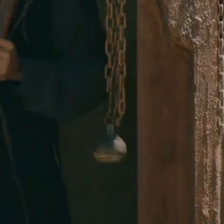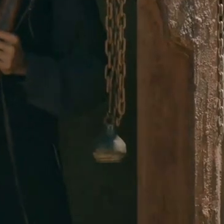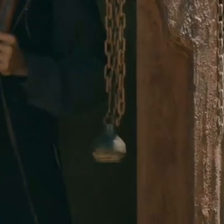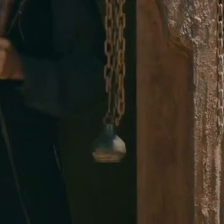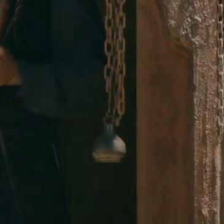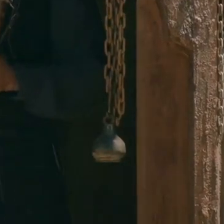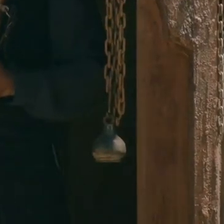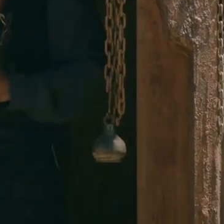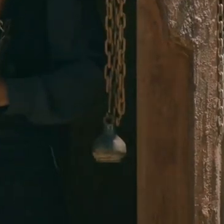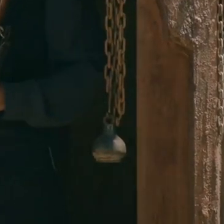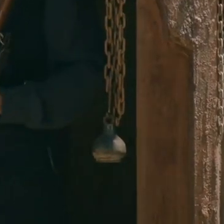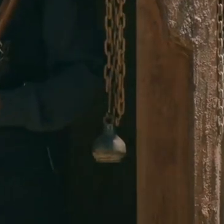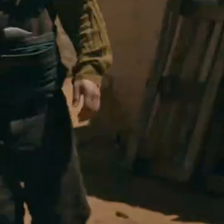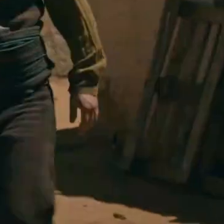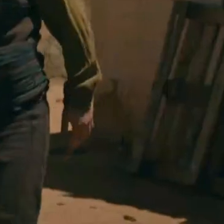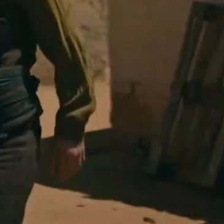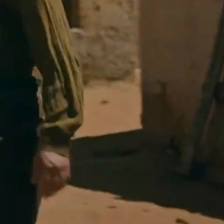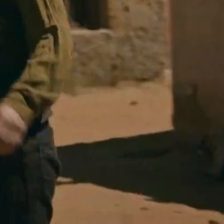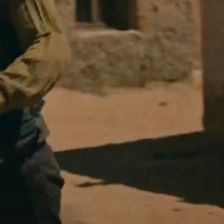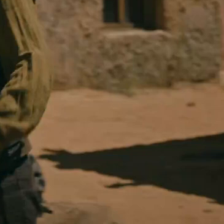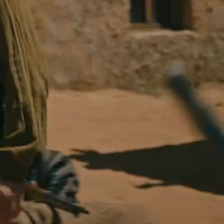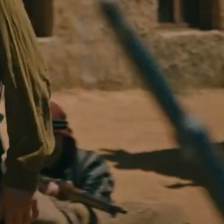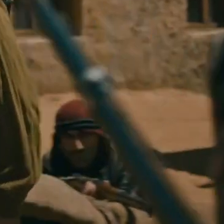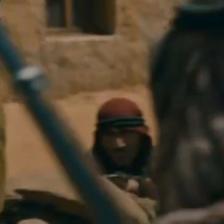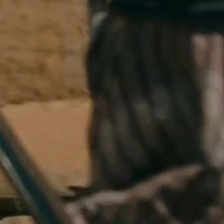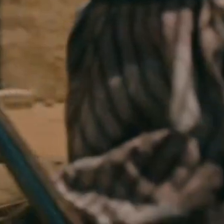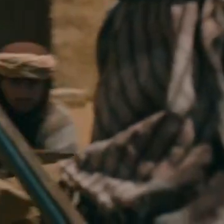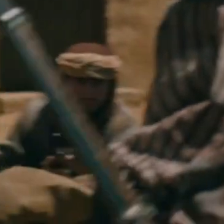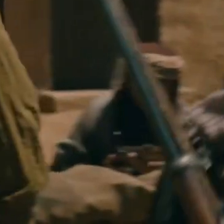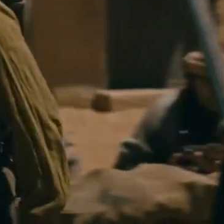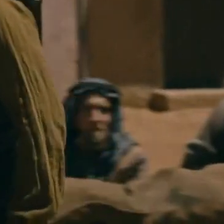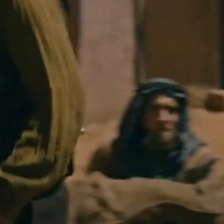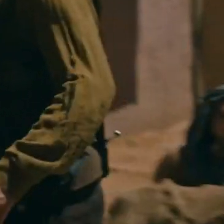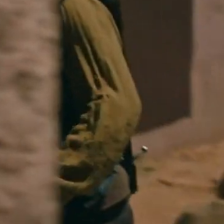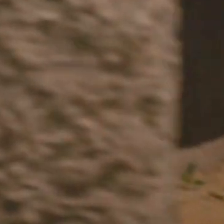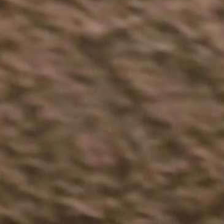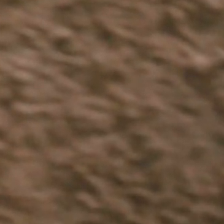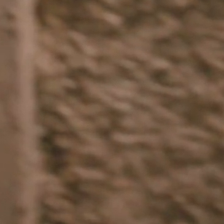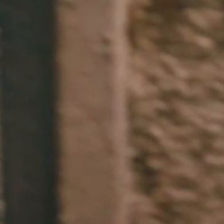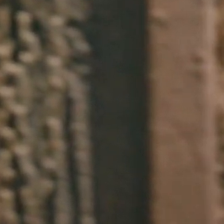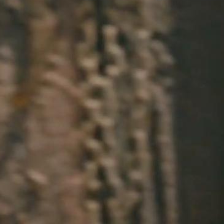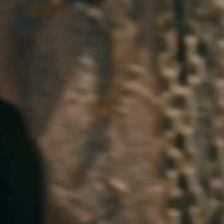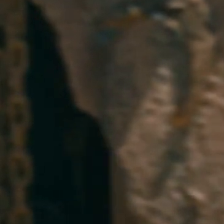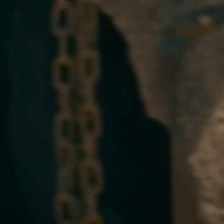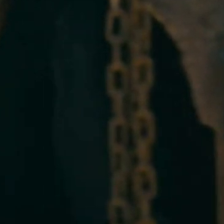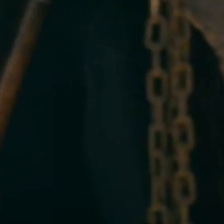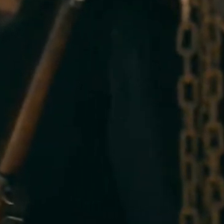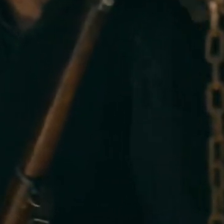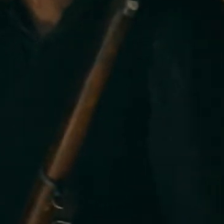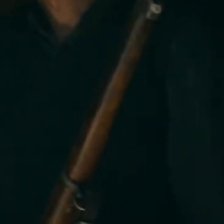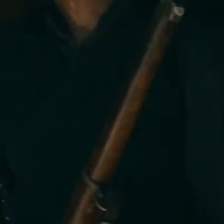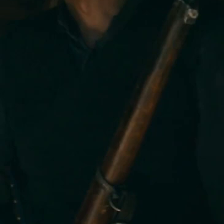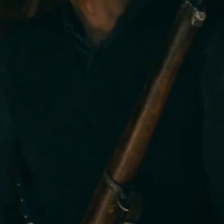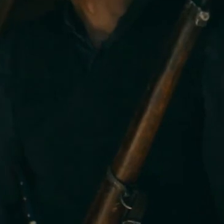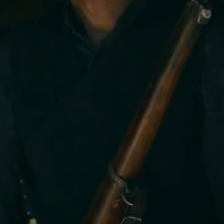Yanına gelen Ömer elindeki tüfeği verip palaskasını duvara asmaya koyuldu. O esnada gelen Sait de dükkana girdi. Zincirli